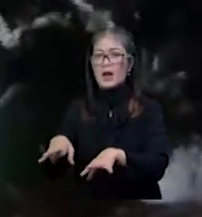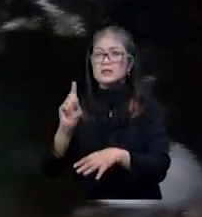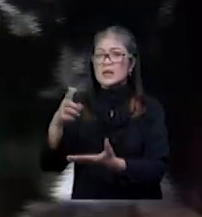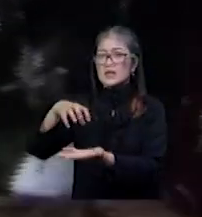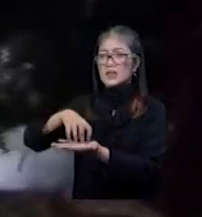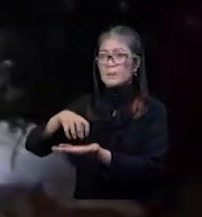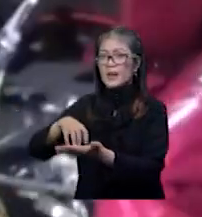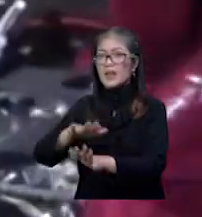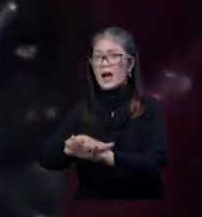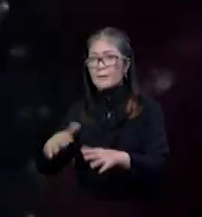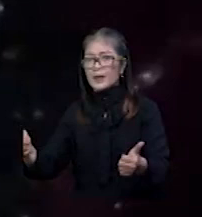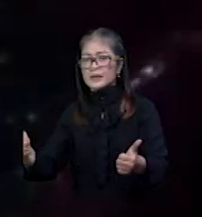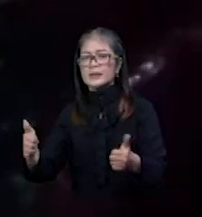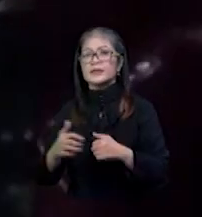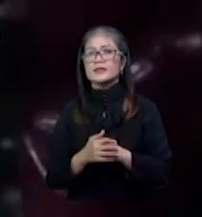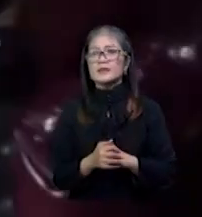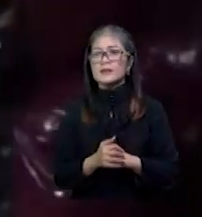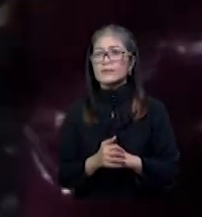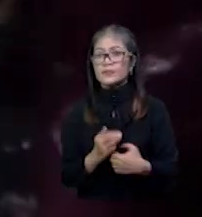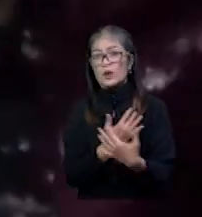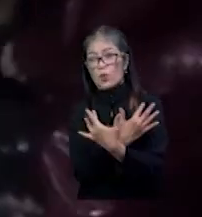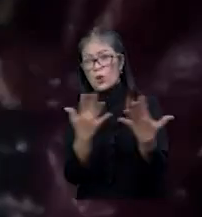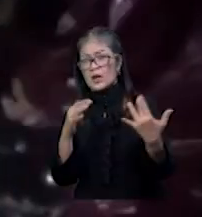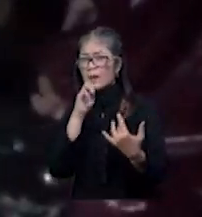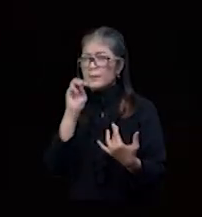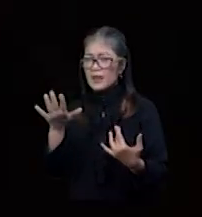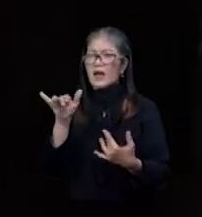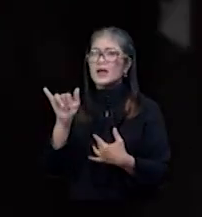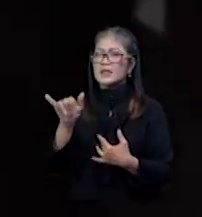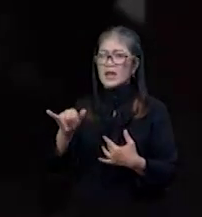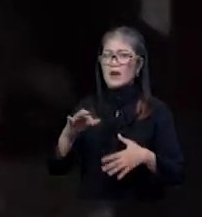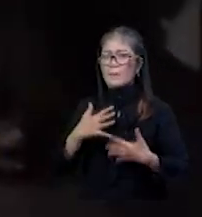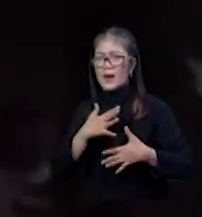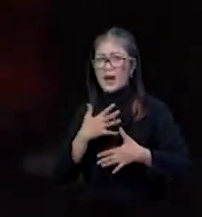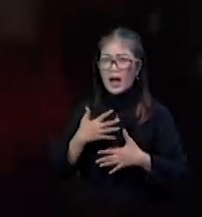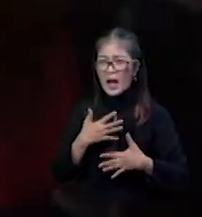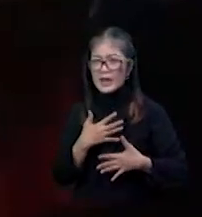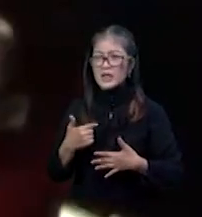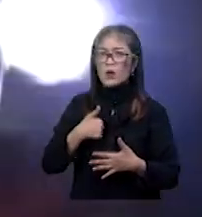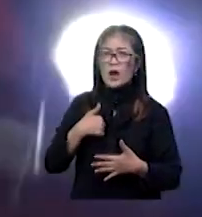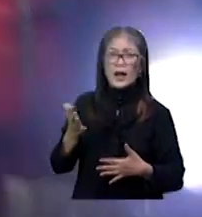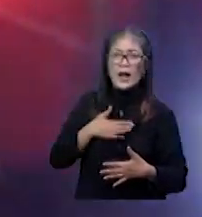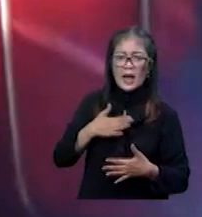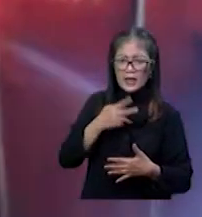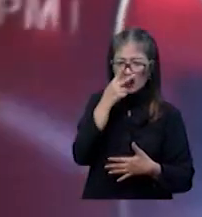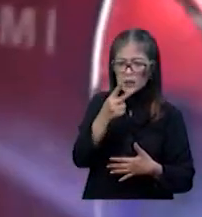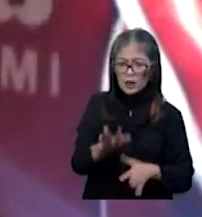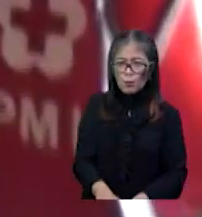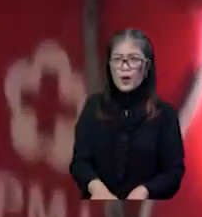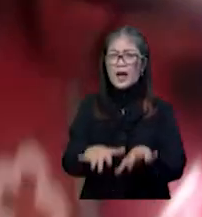aman warga mengaku sempat panik saat banjir tiba-tiba terjadi dengan ketinggian lebih dari satu meter